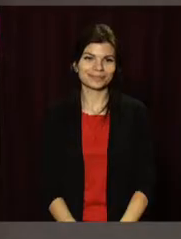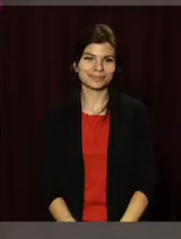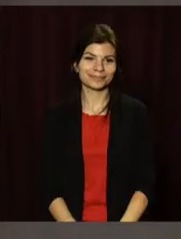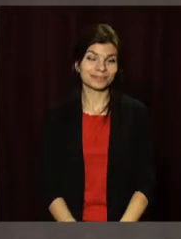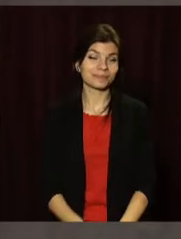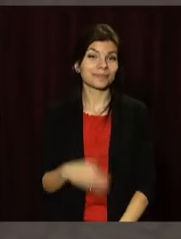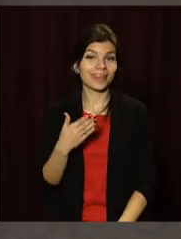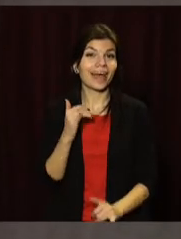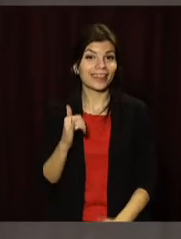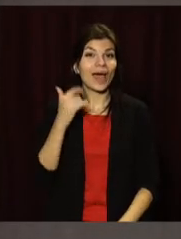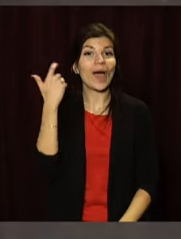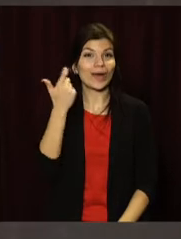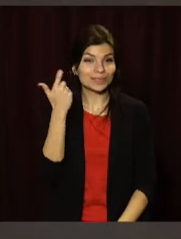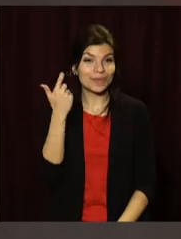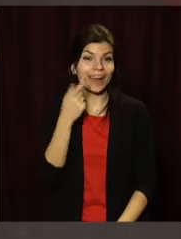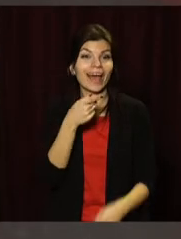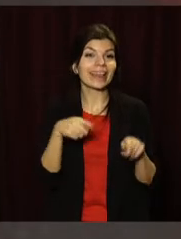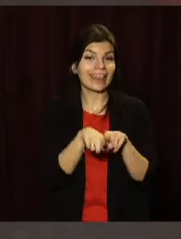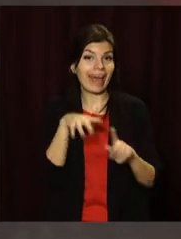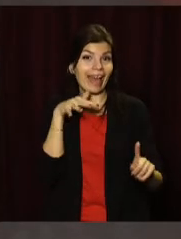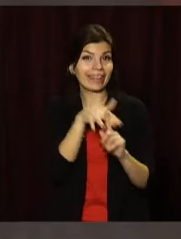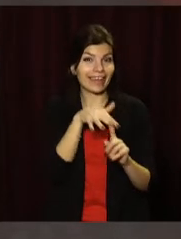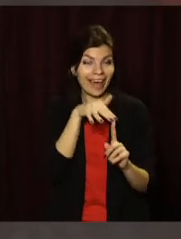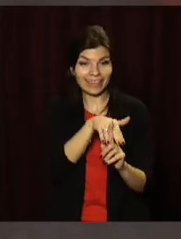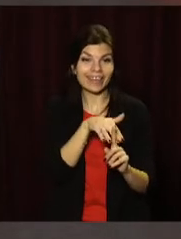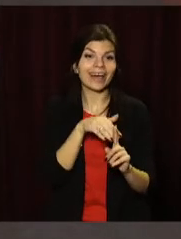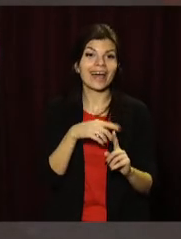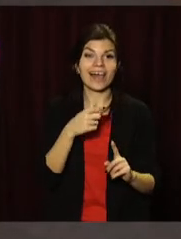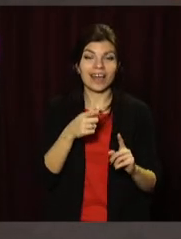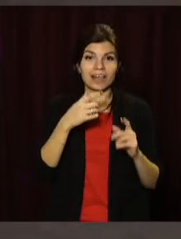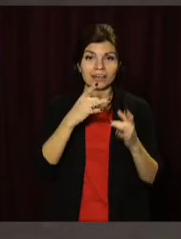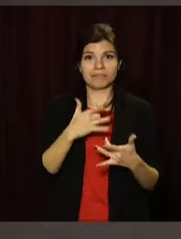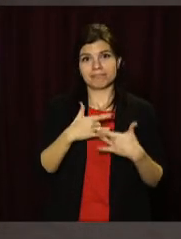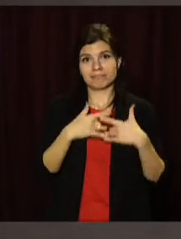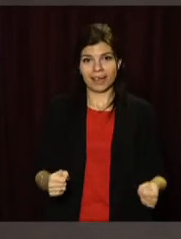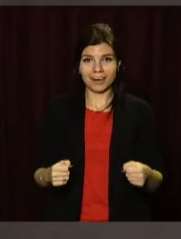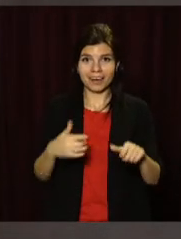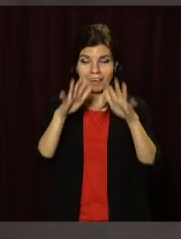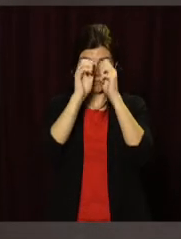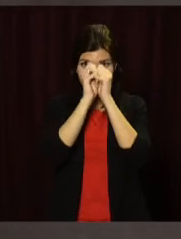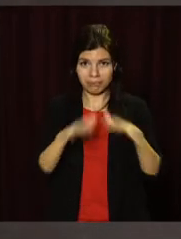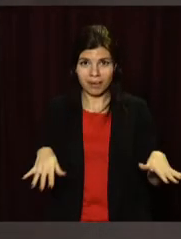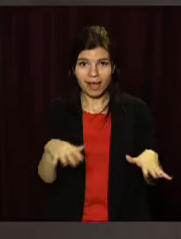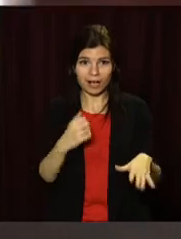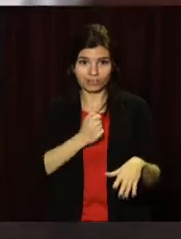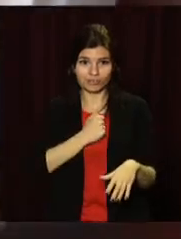А от для господарів наслідки таких атак і вщент розгромлений святковий антураж – ще те